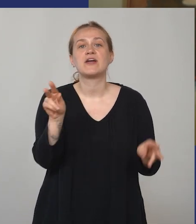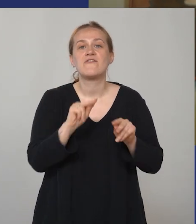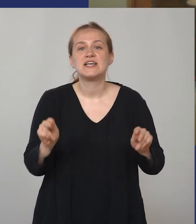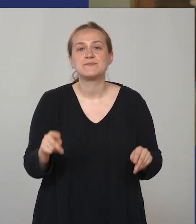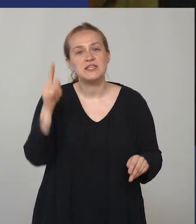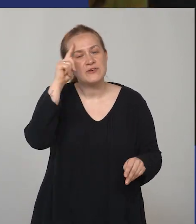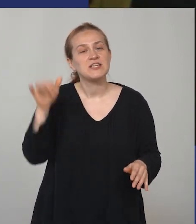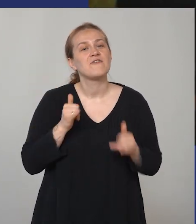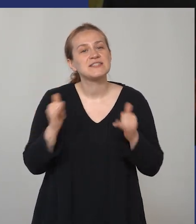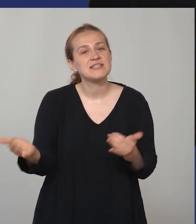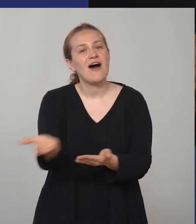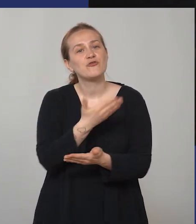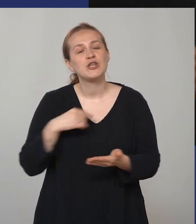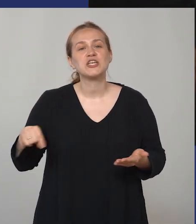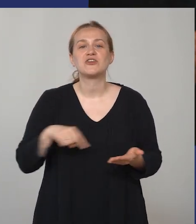России.